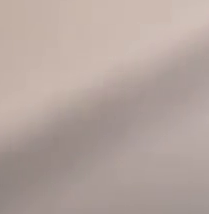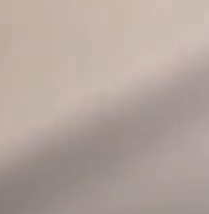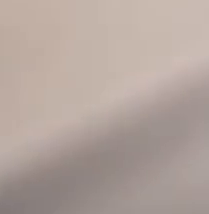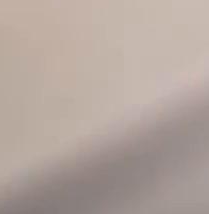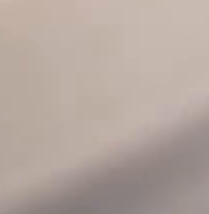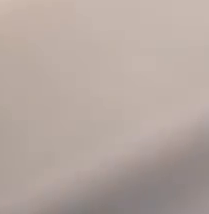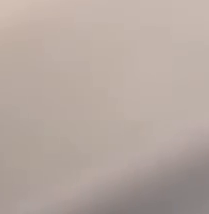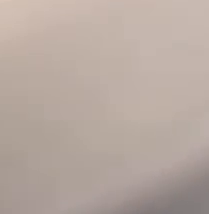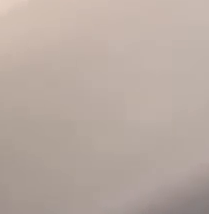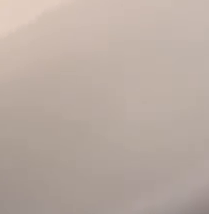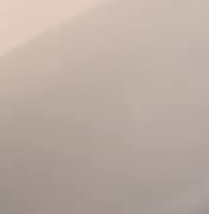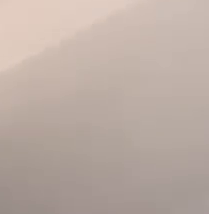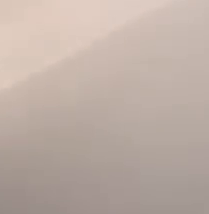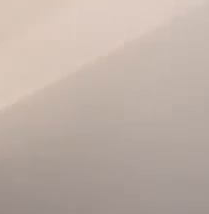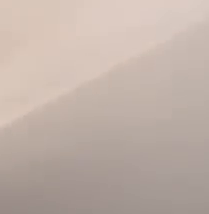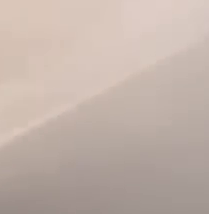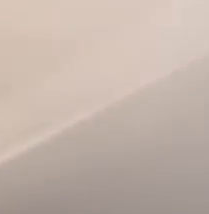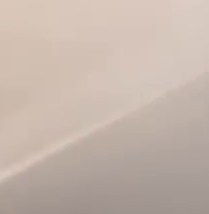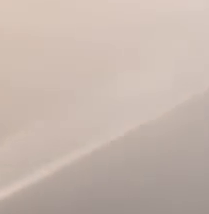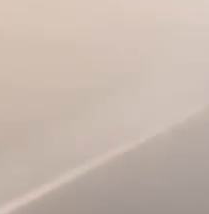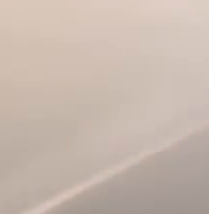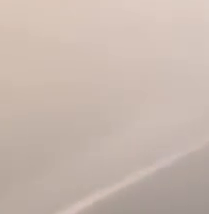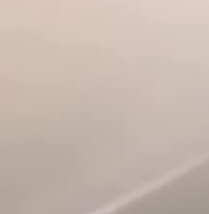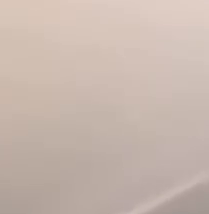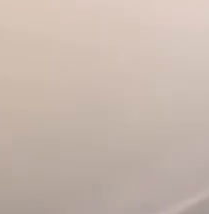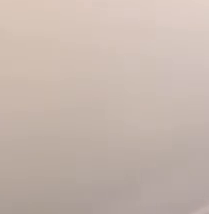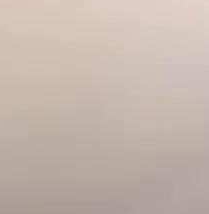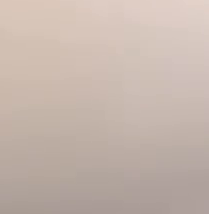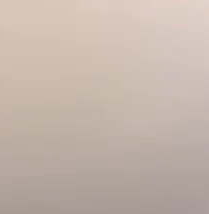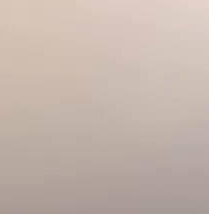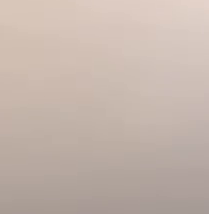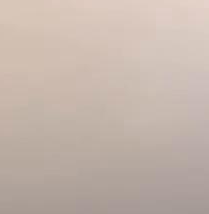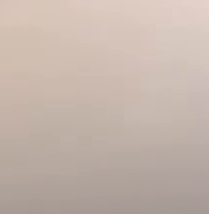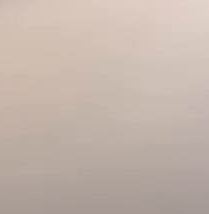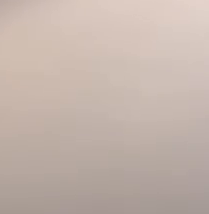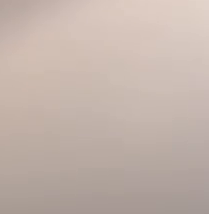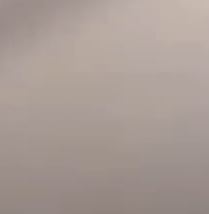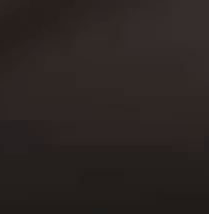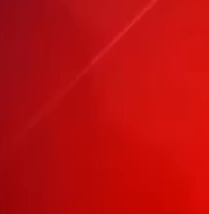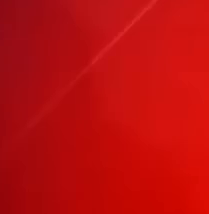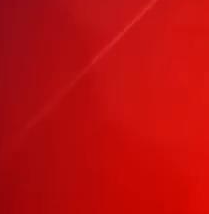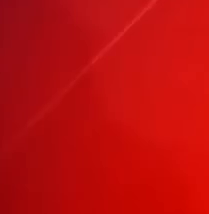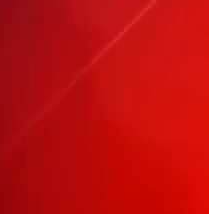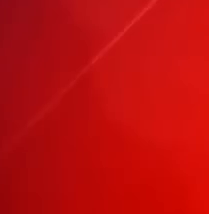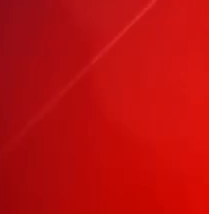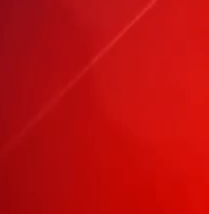TV at sa www.gmanews.tv.